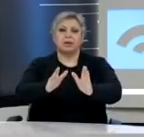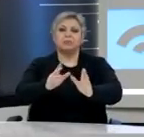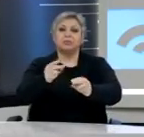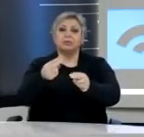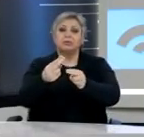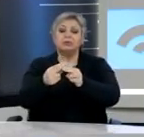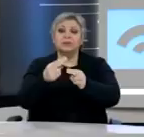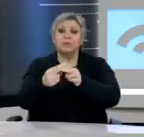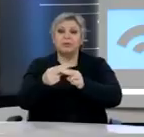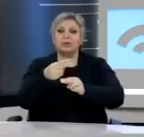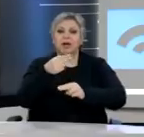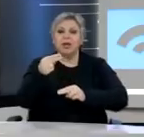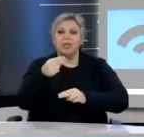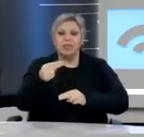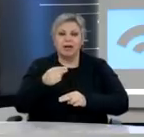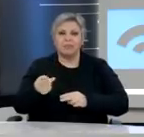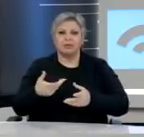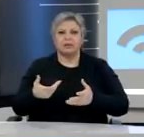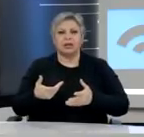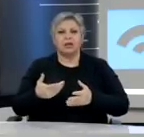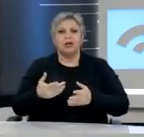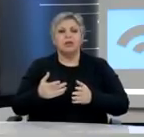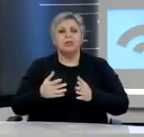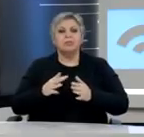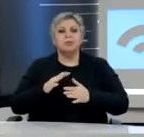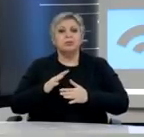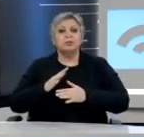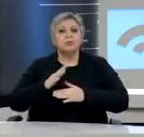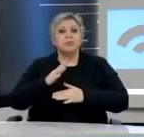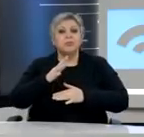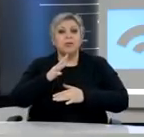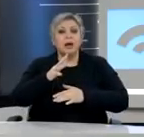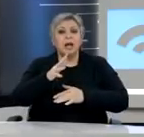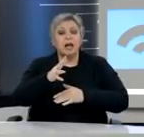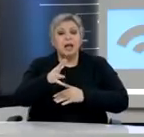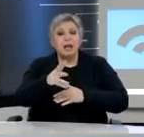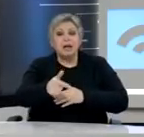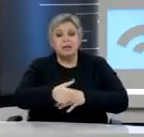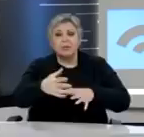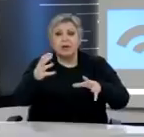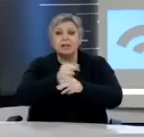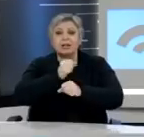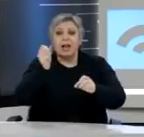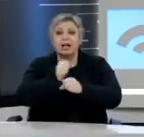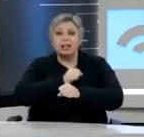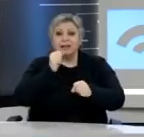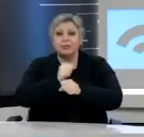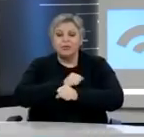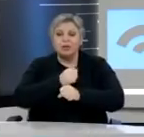έχει μπροστά της, να ολοκληρώσει την πορεία της χώρας προς την πλήρη έξοδο από την κρίση, την επιστροφή στην